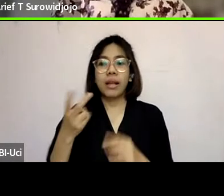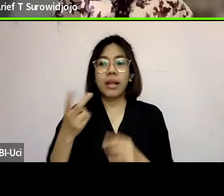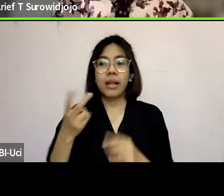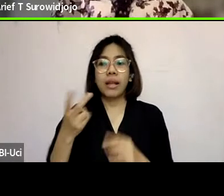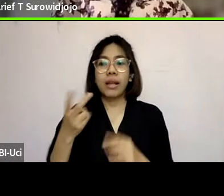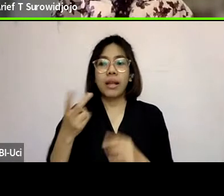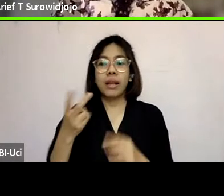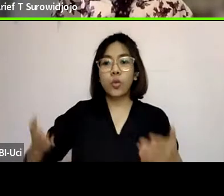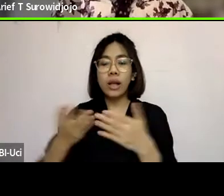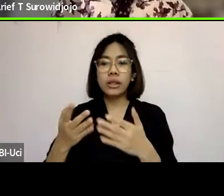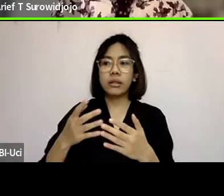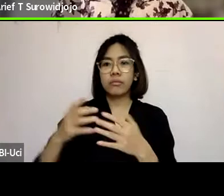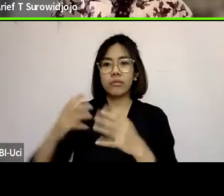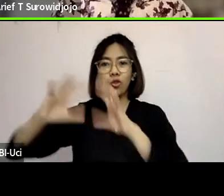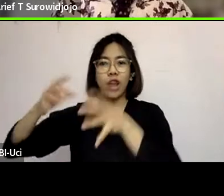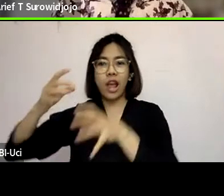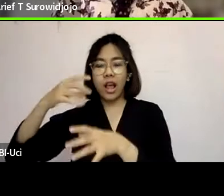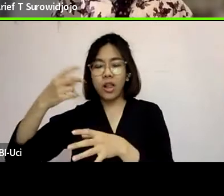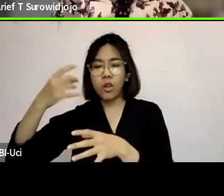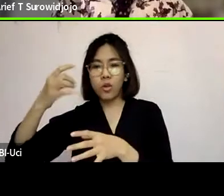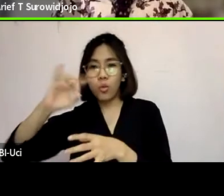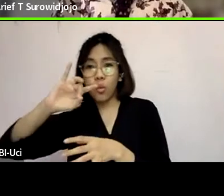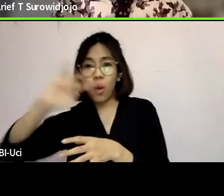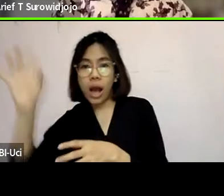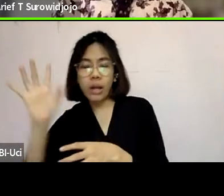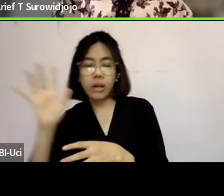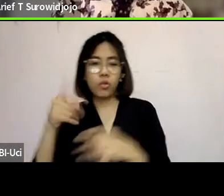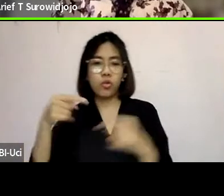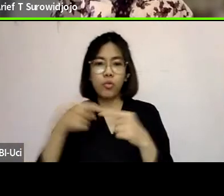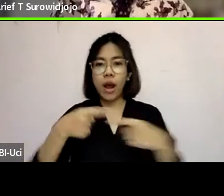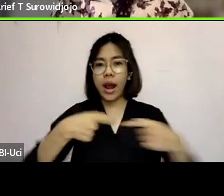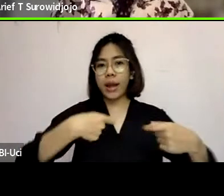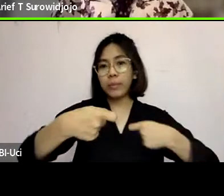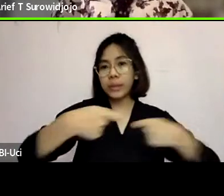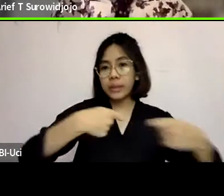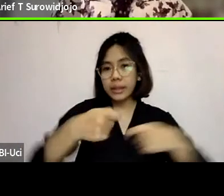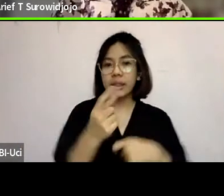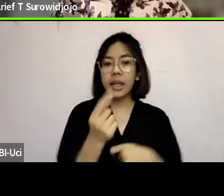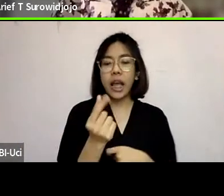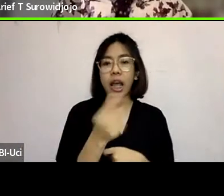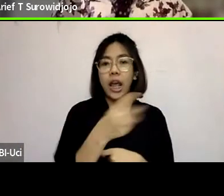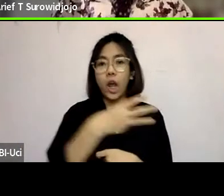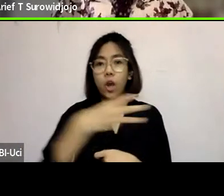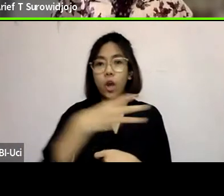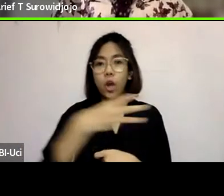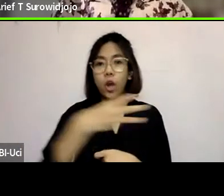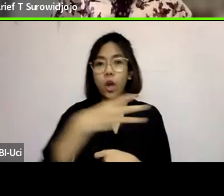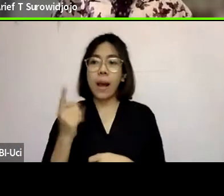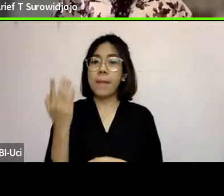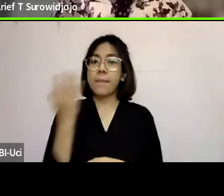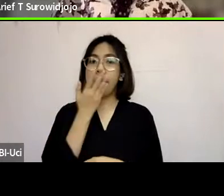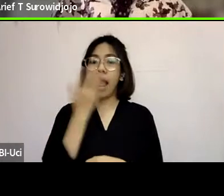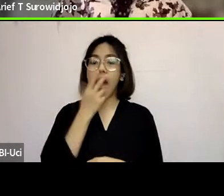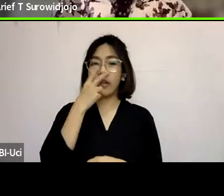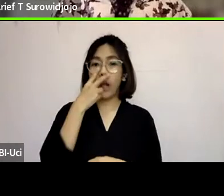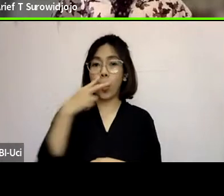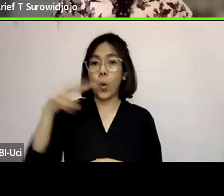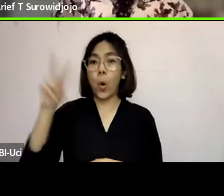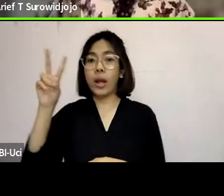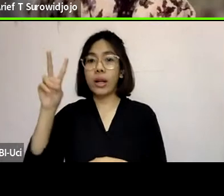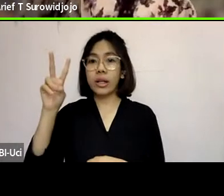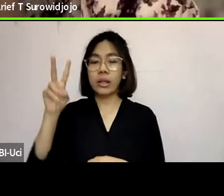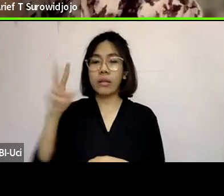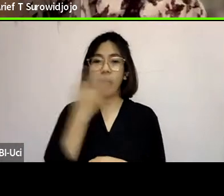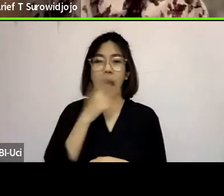jika cukup masif maka pengaruh gumbasa asing Bahasa Hukum asing yang bukan bahasa Belanda cukup mempercepat hukum